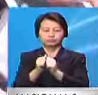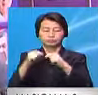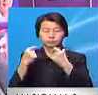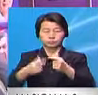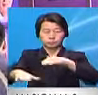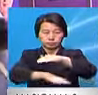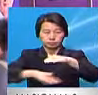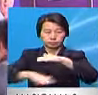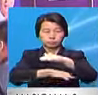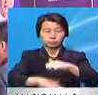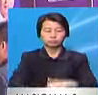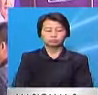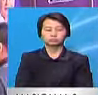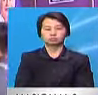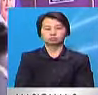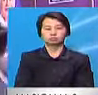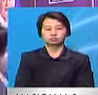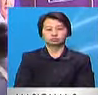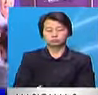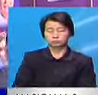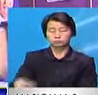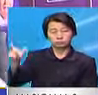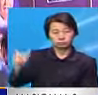umbi. Saya ke semasa